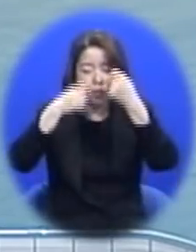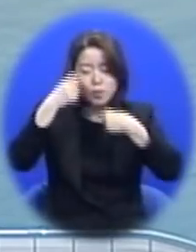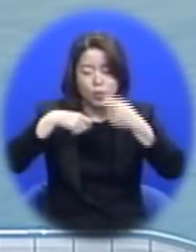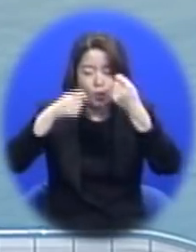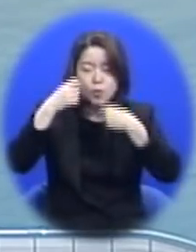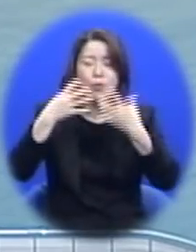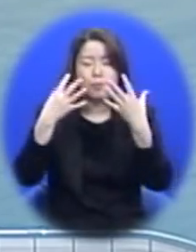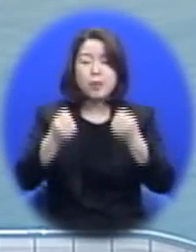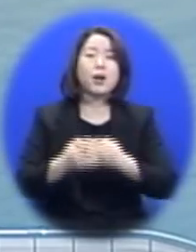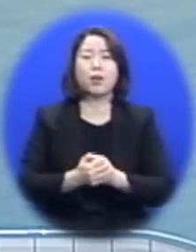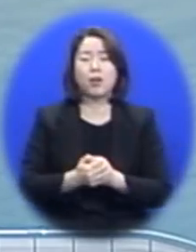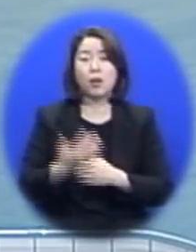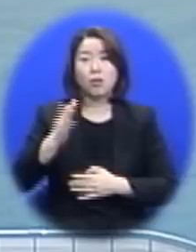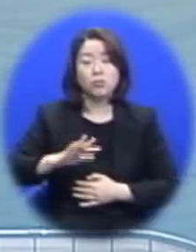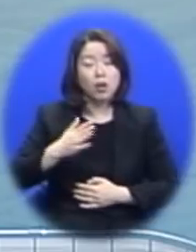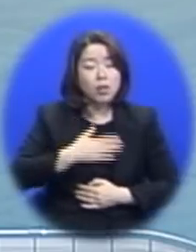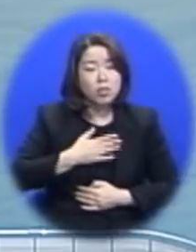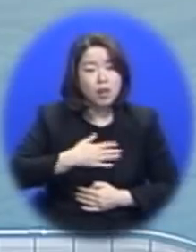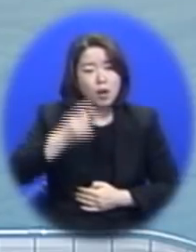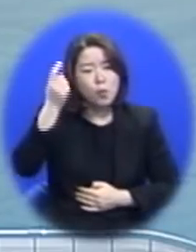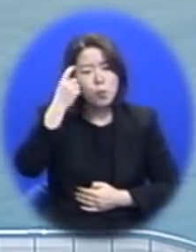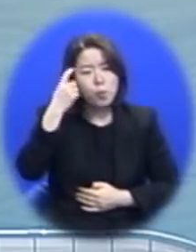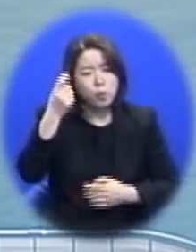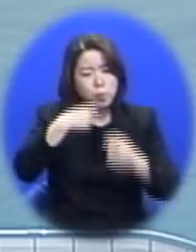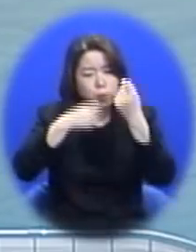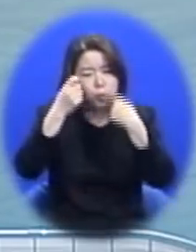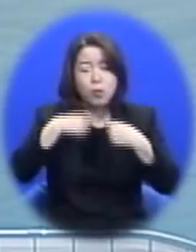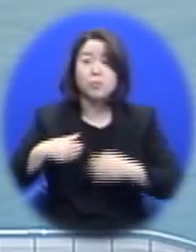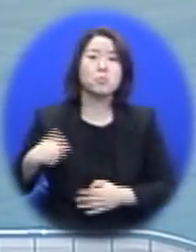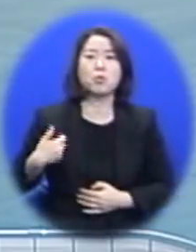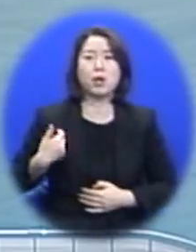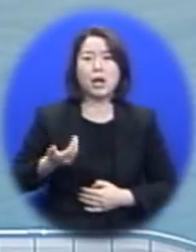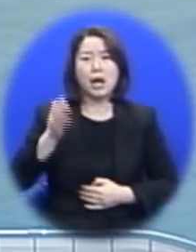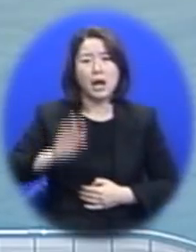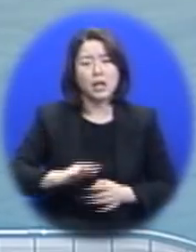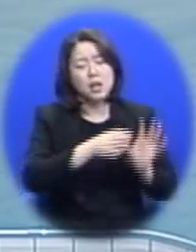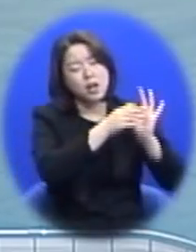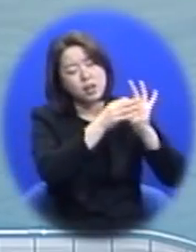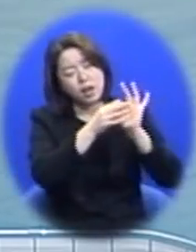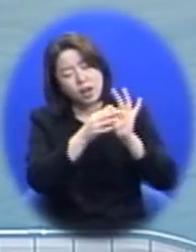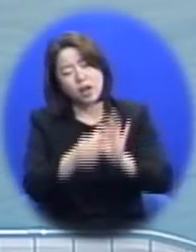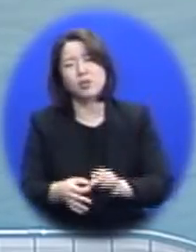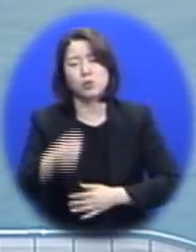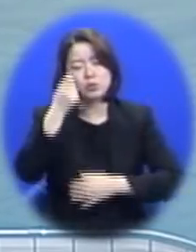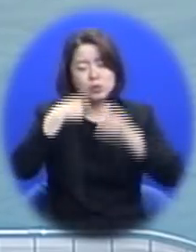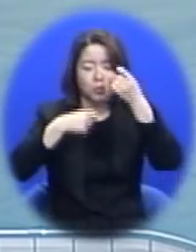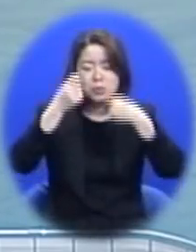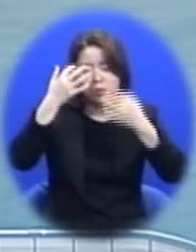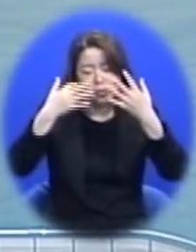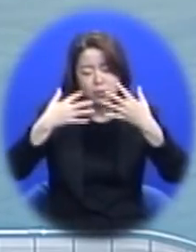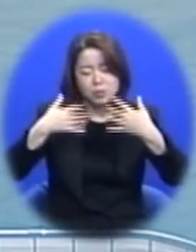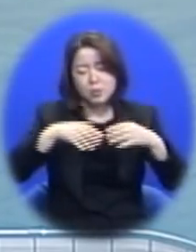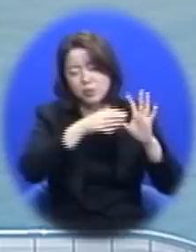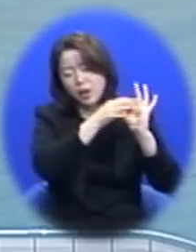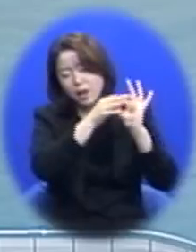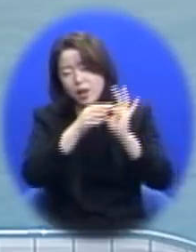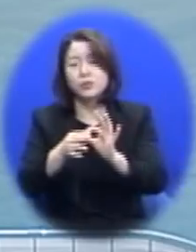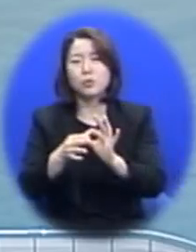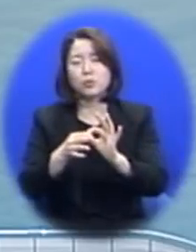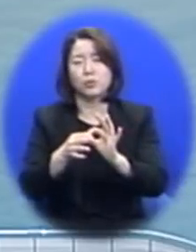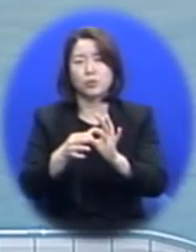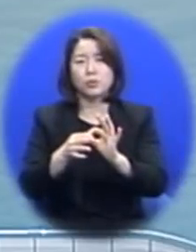내가 왜 우는지를 모르겠는 겁니다. 하여튼 눈물은 끊임없이 나오는데 왜 우는지를 모르겠는 거예요.